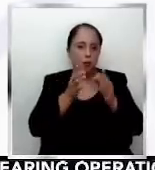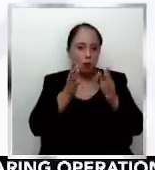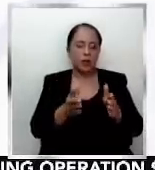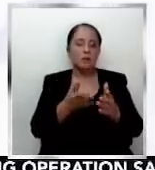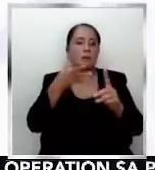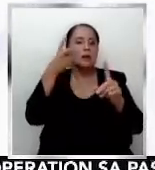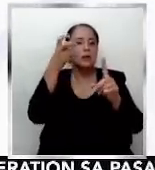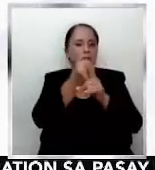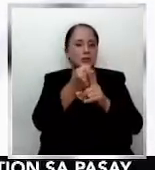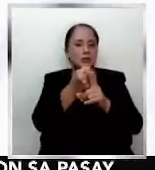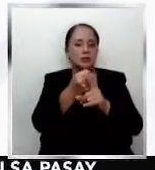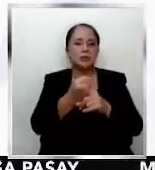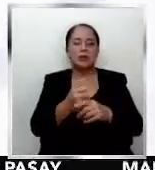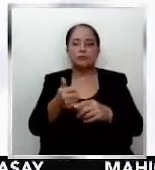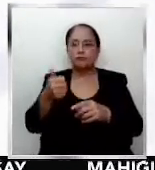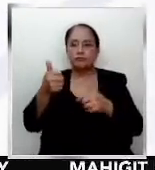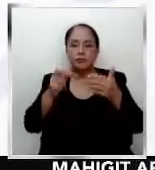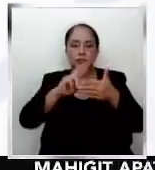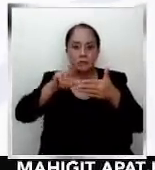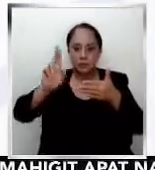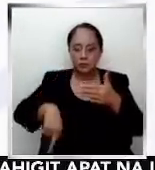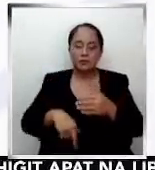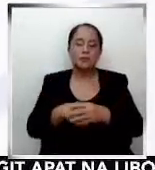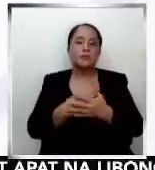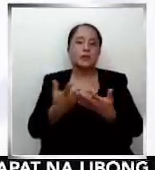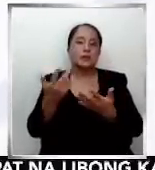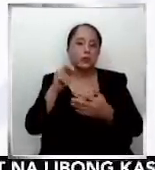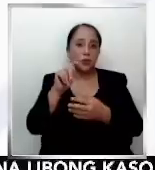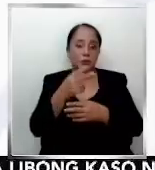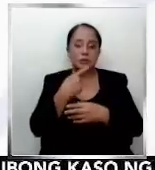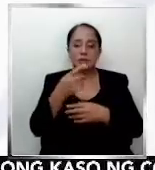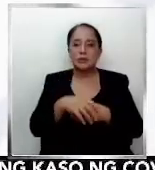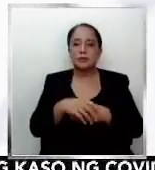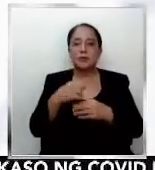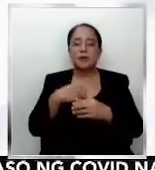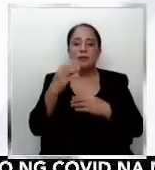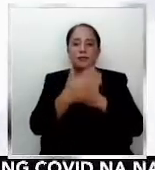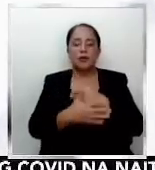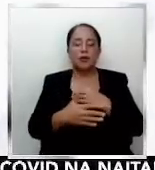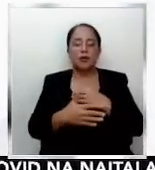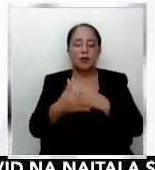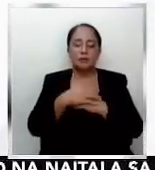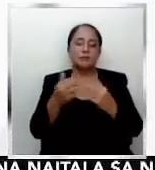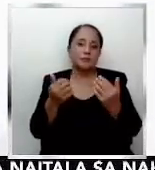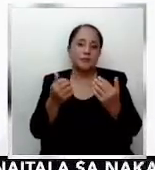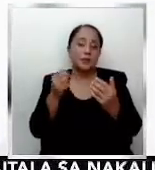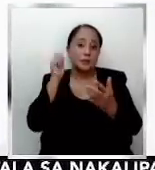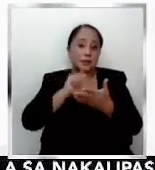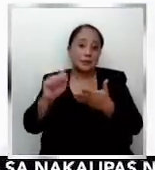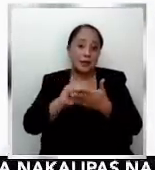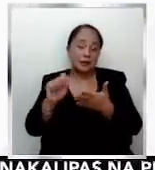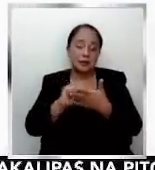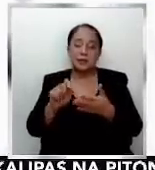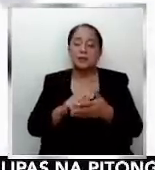anilay win-win na resulta. Nitong Huwebes, sinabi ni outgoing Foreign Affairs Secretary Teodoro Loxin Jr. na iniutos